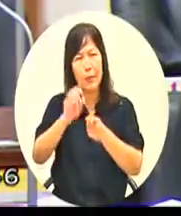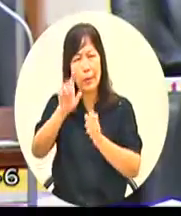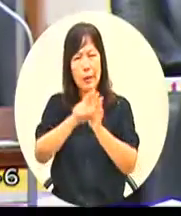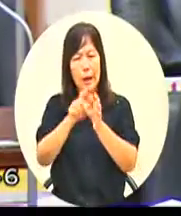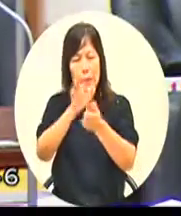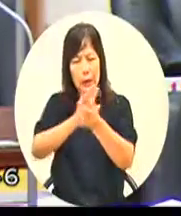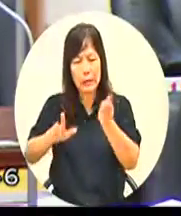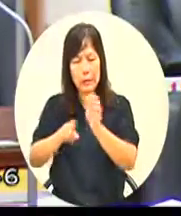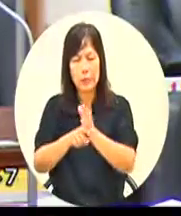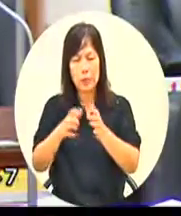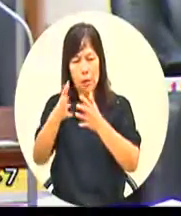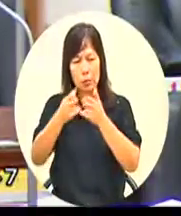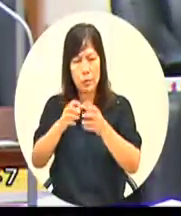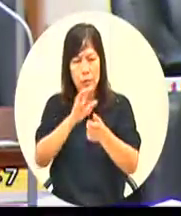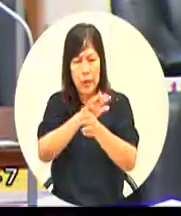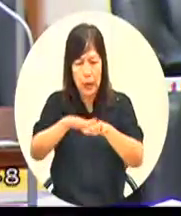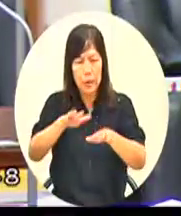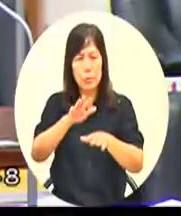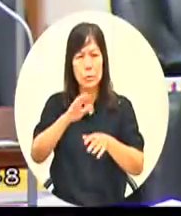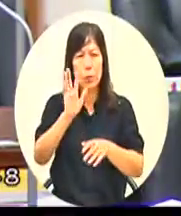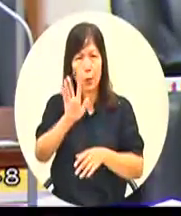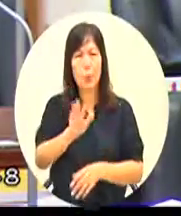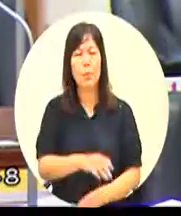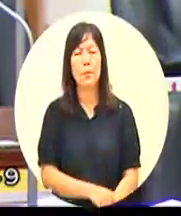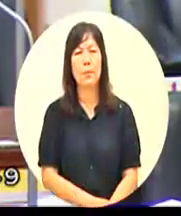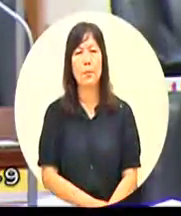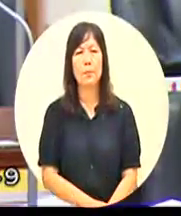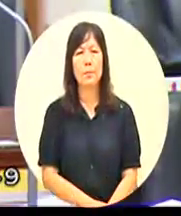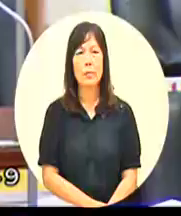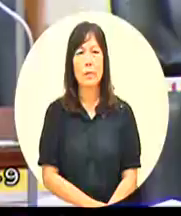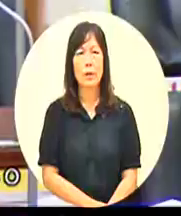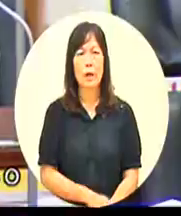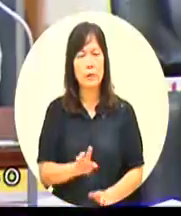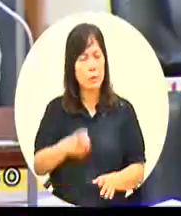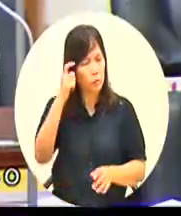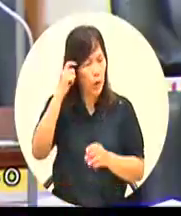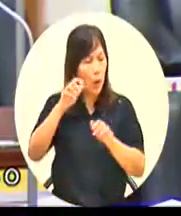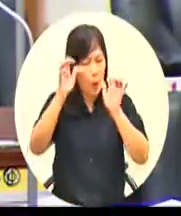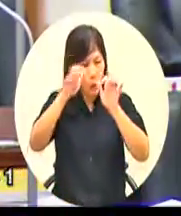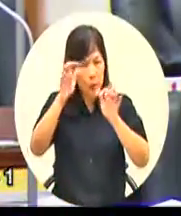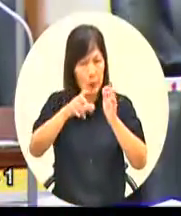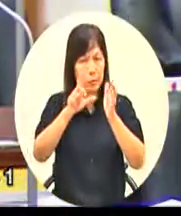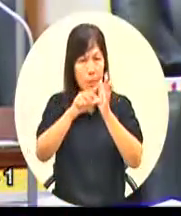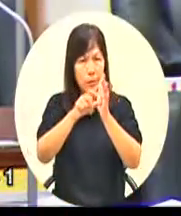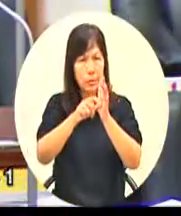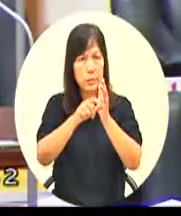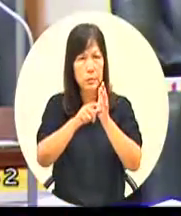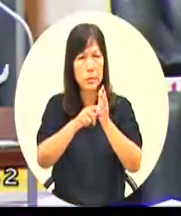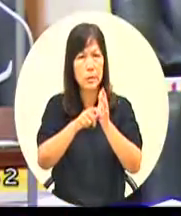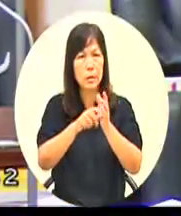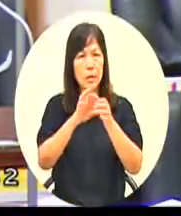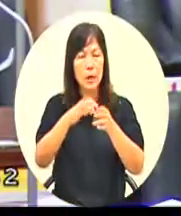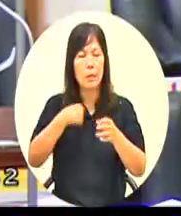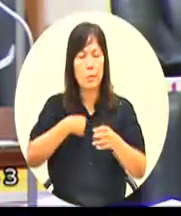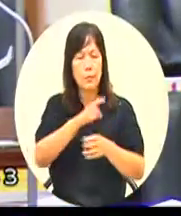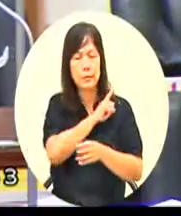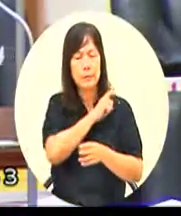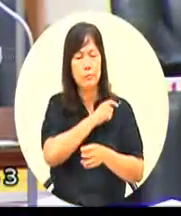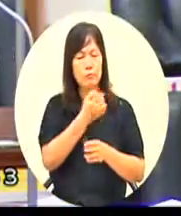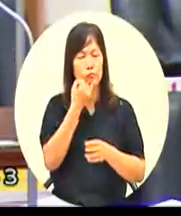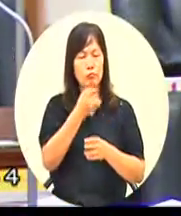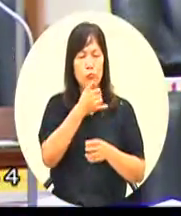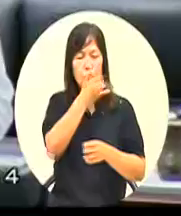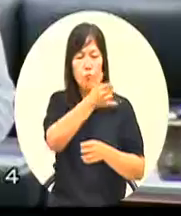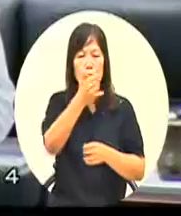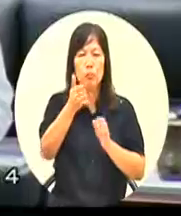影响到学生的安全了哈。本溪就利用我们的下雨天的一个时间呢哈，啊，私底下到很多的学